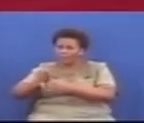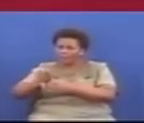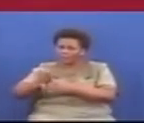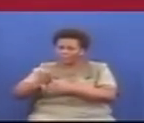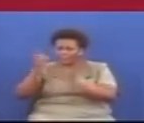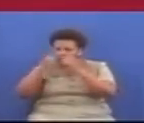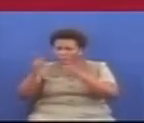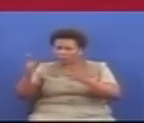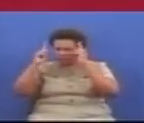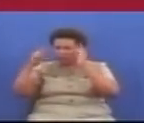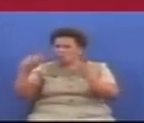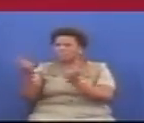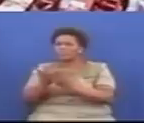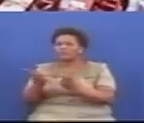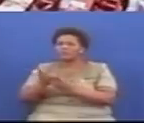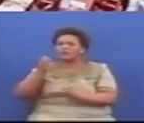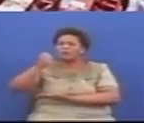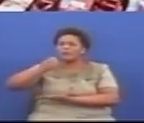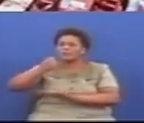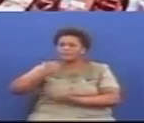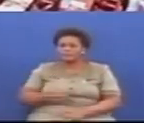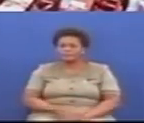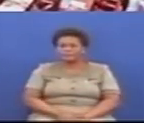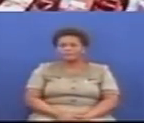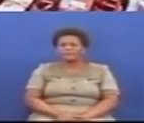fedha. Asante.